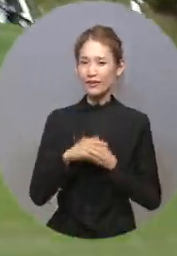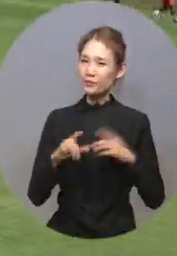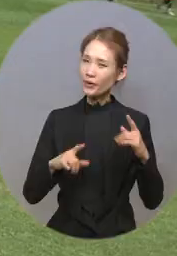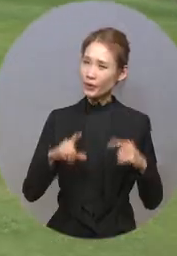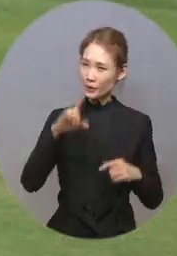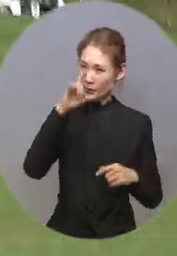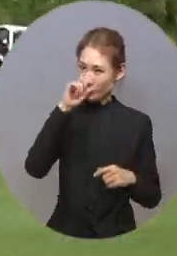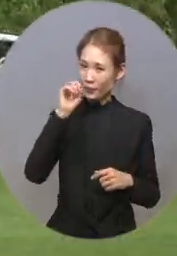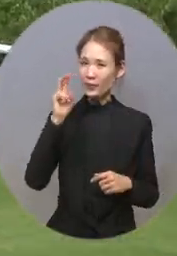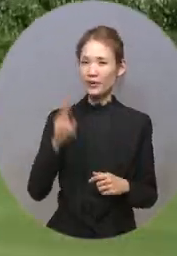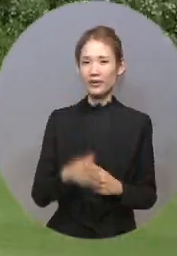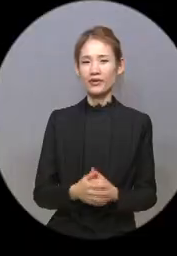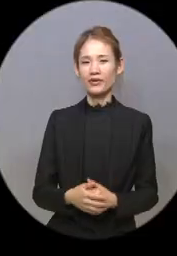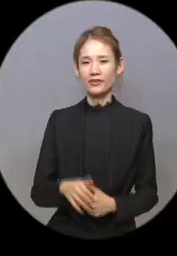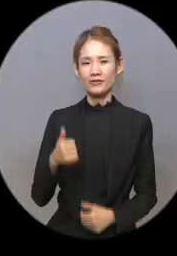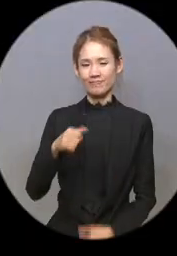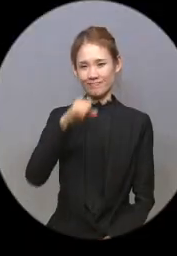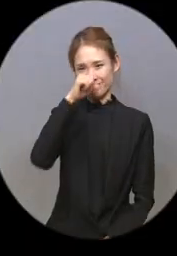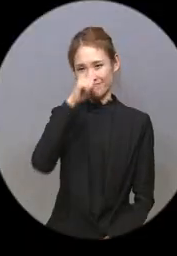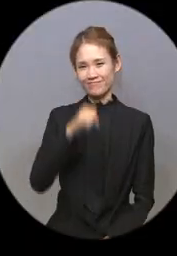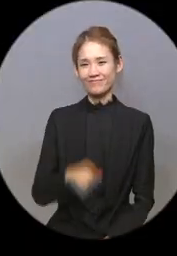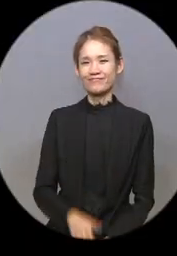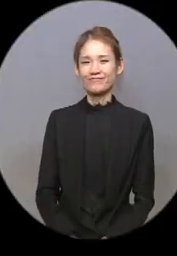봐. 오, 역시.